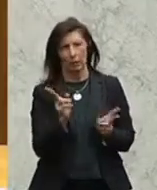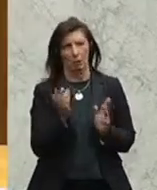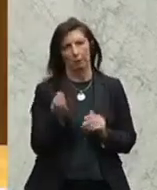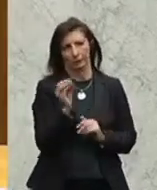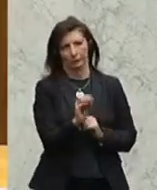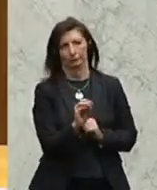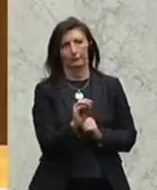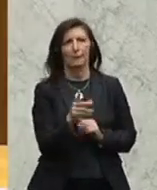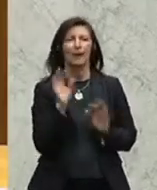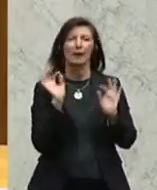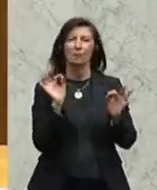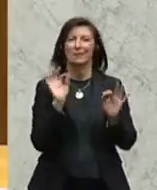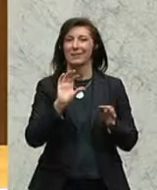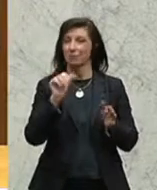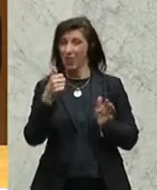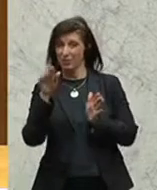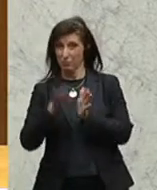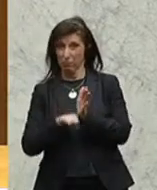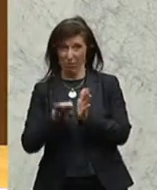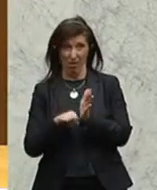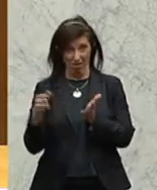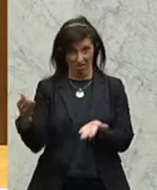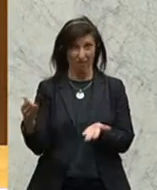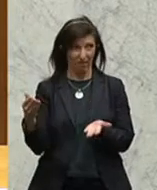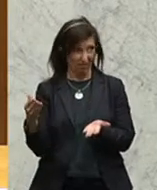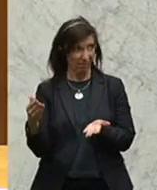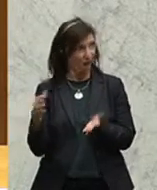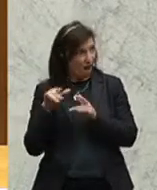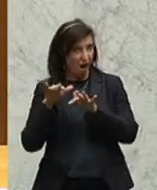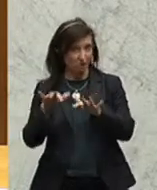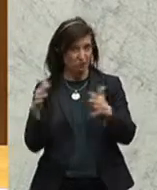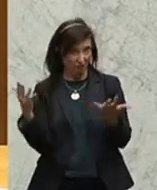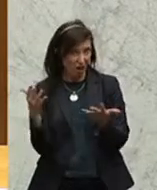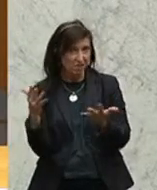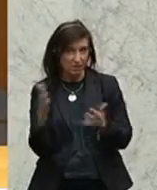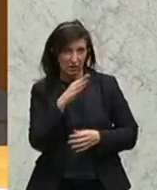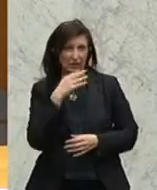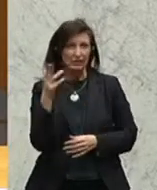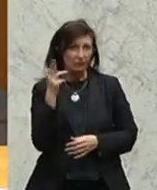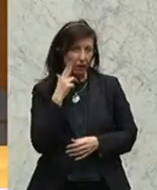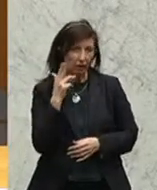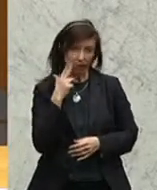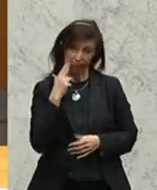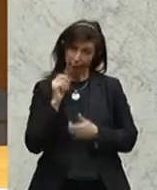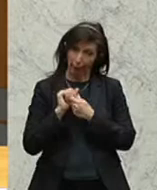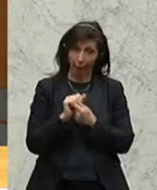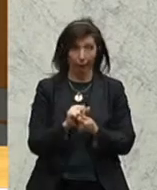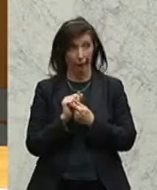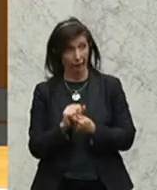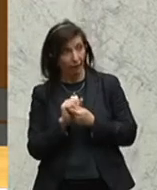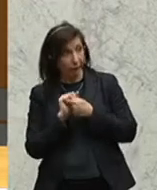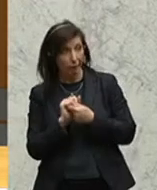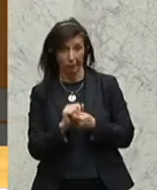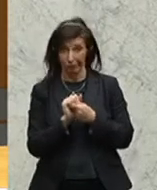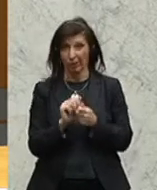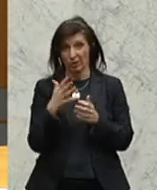Das Billigsbieterprinzip hat natürlich auch dazu geführt, dass viele Firmen, die ums Überleben gekämpft haben, mit viel zu niedrigen